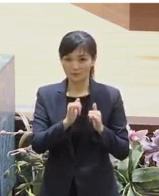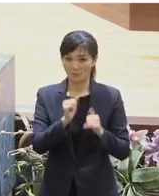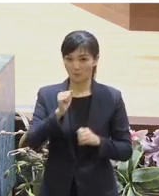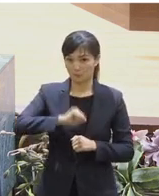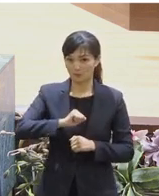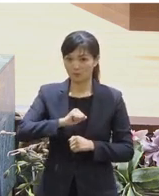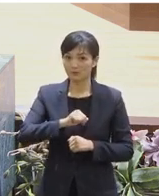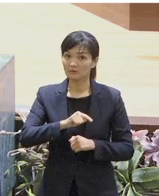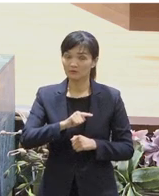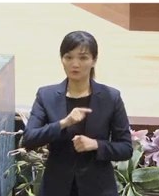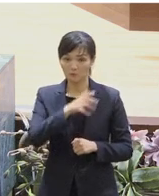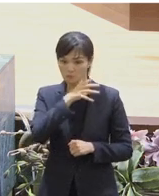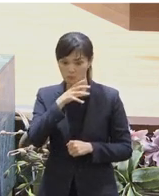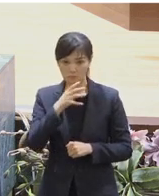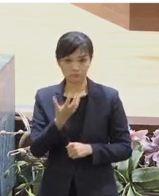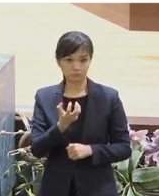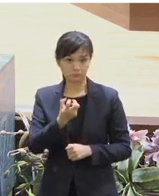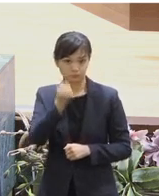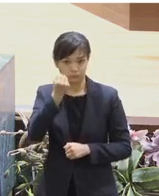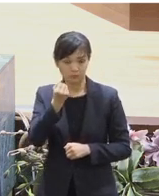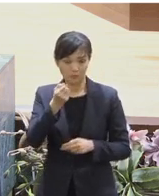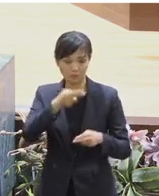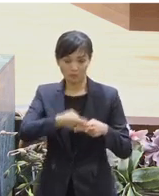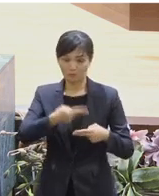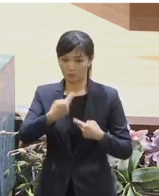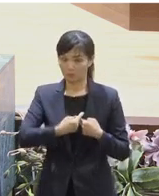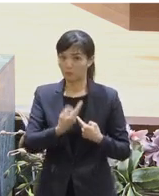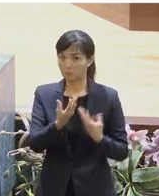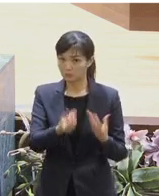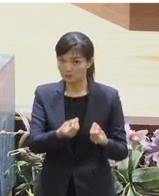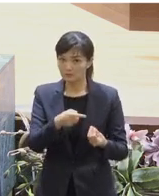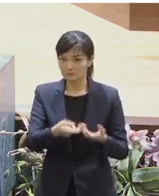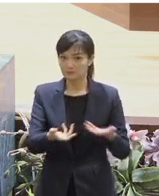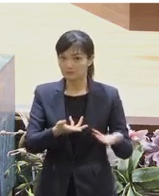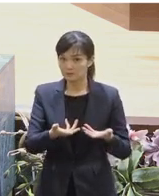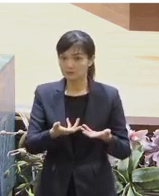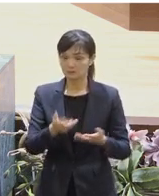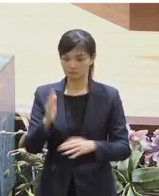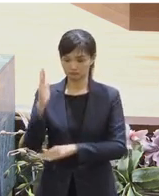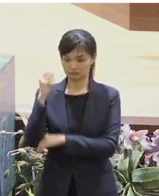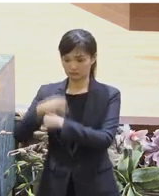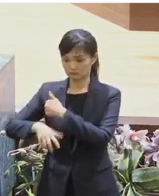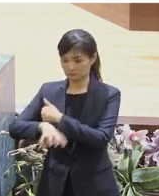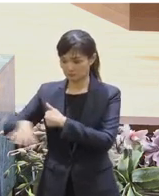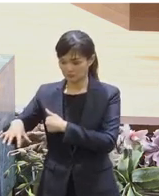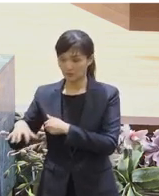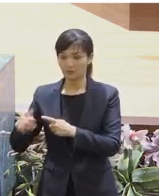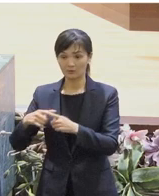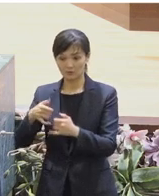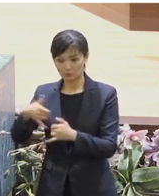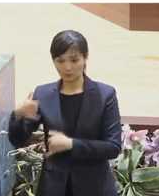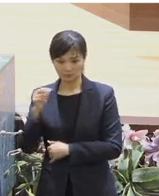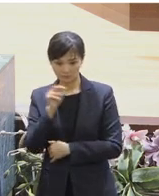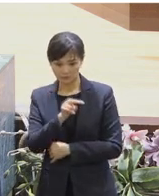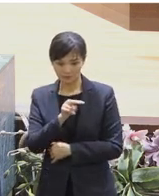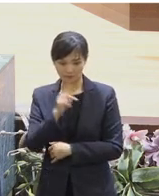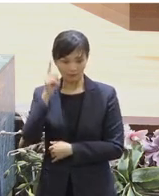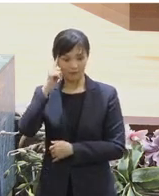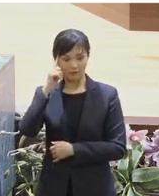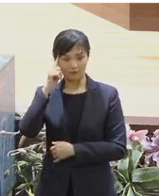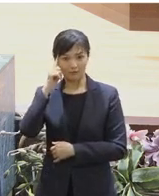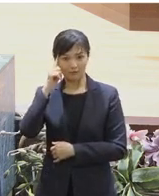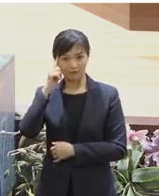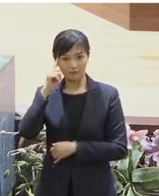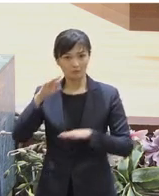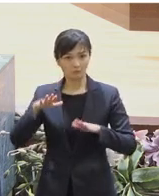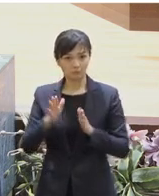状态，所有的威权，所有的彼此不相信，现在在体制里面每一个公务员看到之后都能够转念就变成就是你